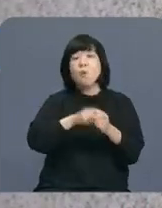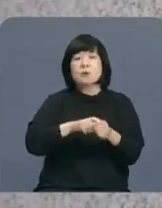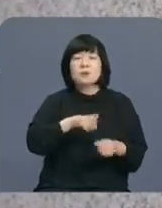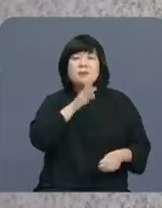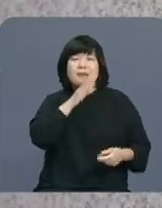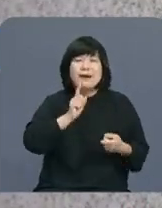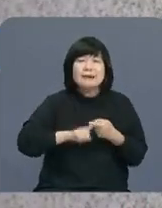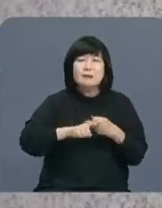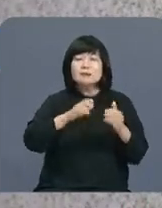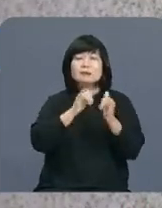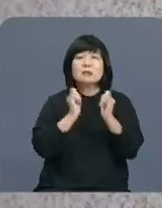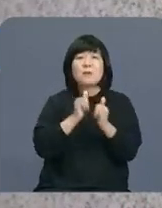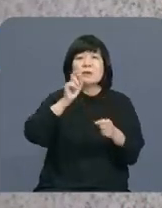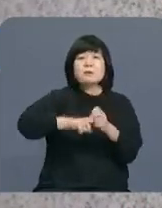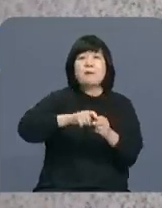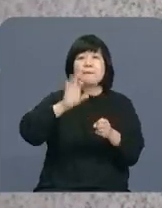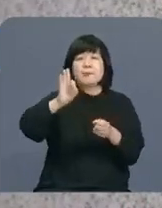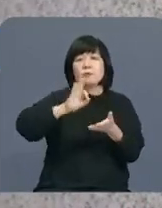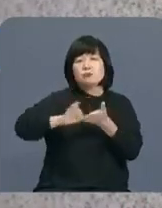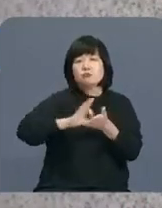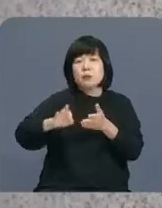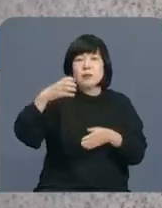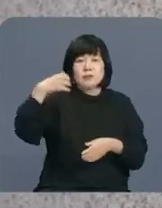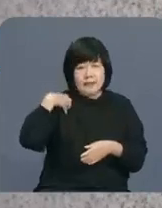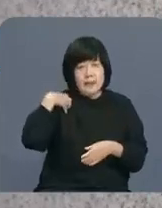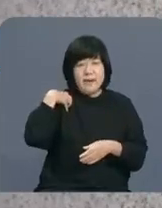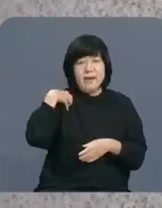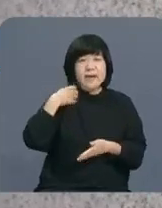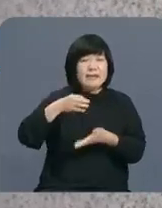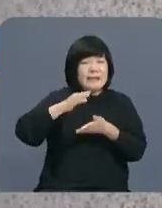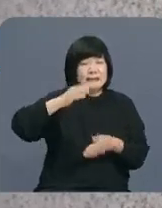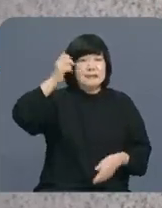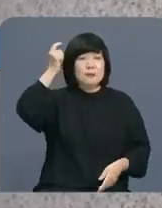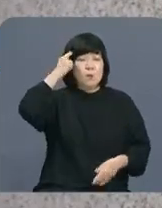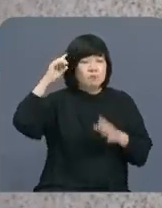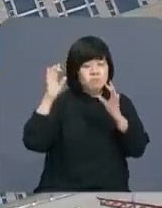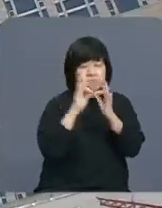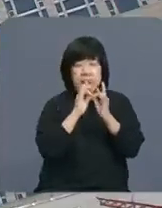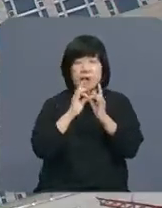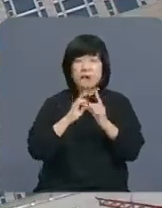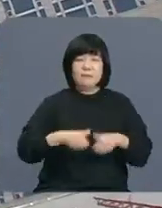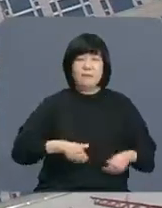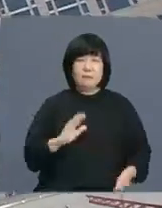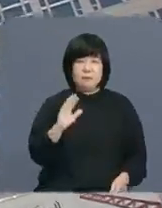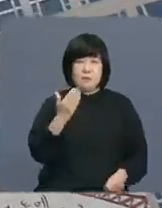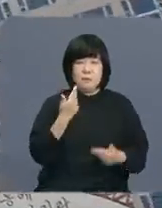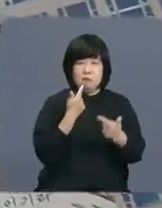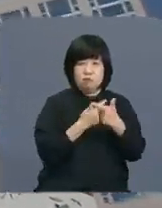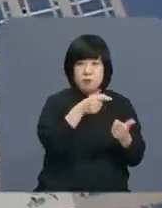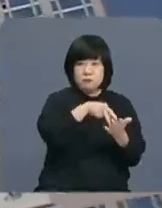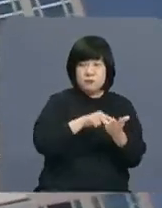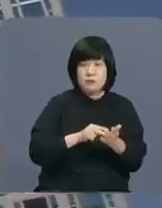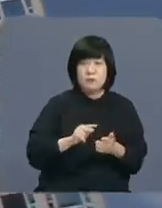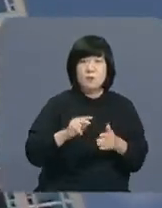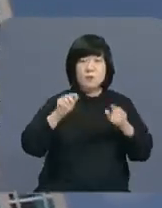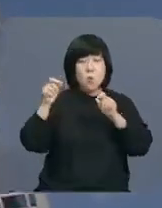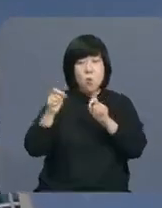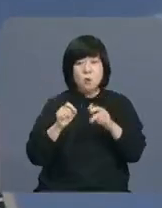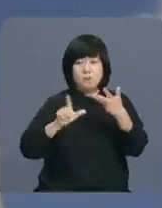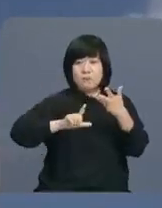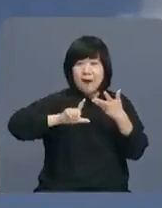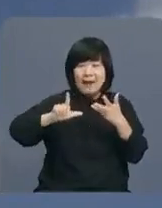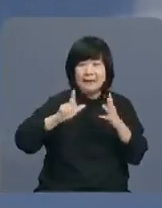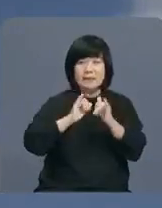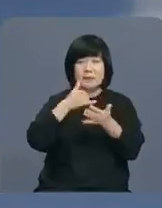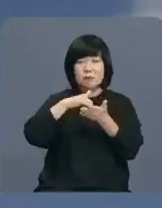사회적 비용을 지불해야 된다 하는 그런 가치와 공감대 형성이 있어야만이. 부산시는 오는 8일 인구정책위원회를